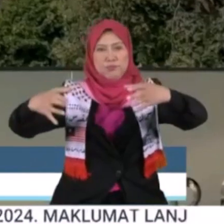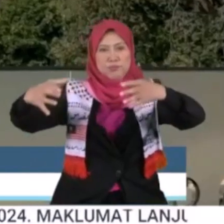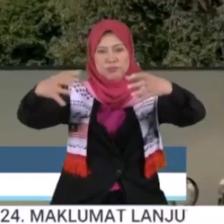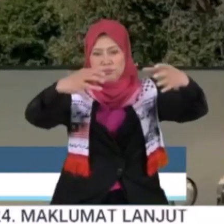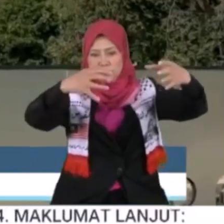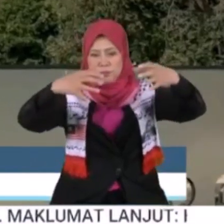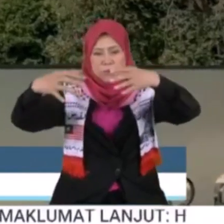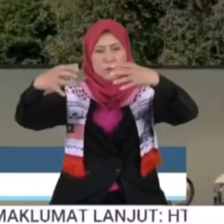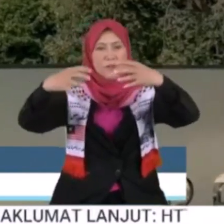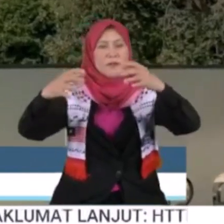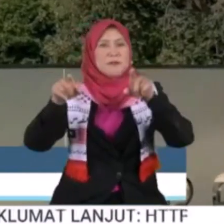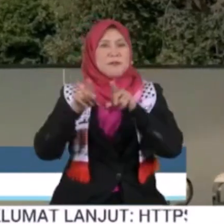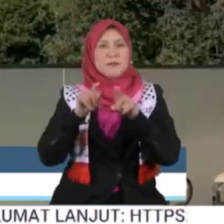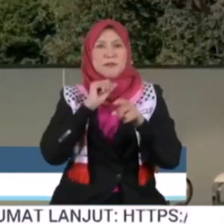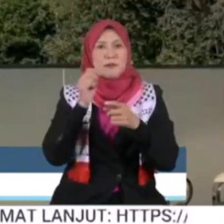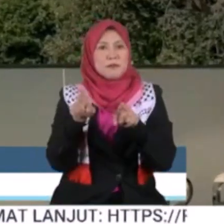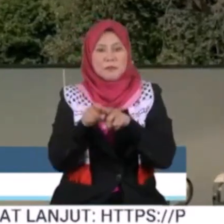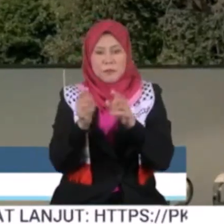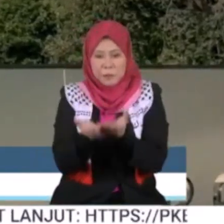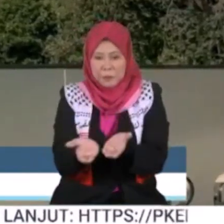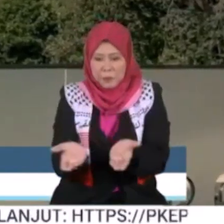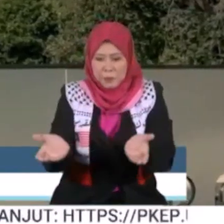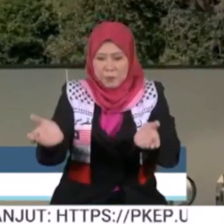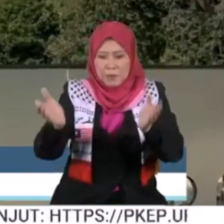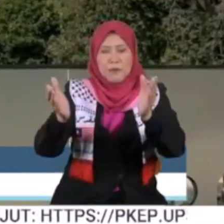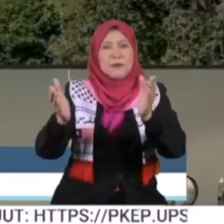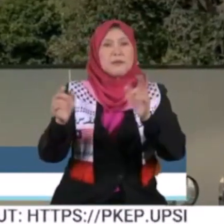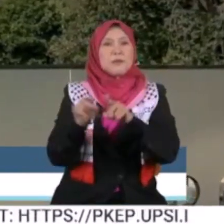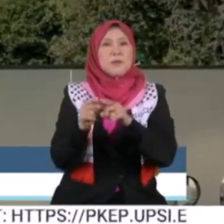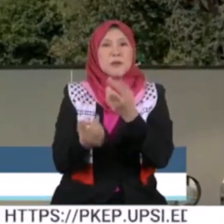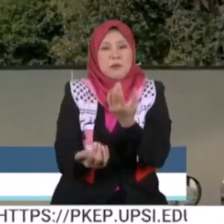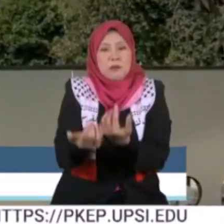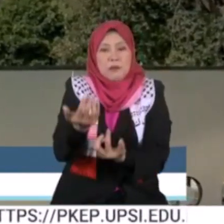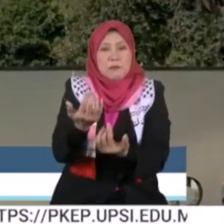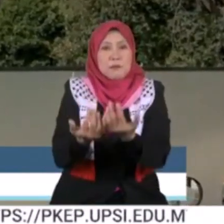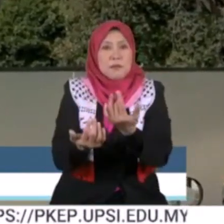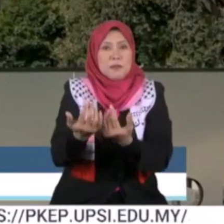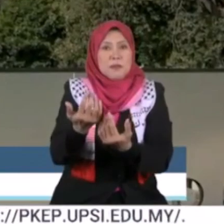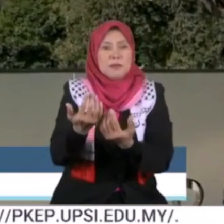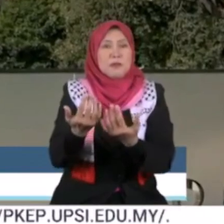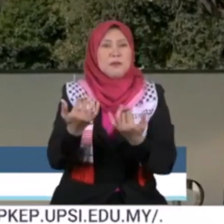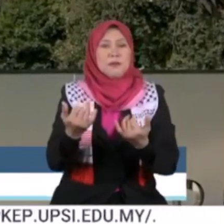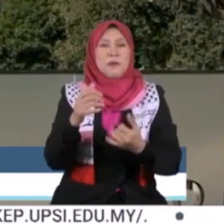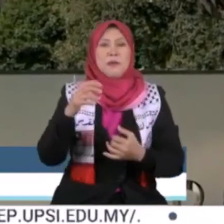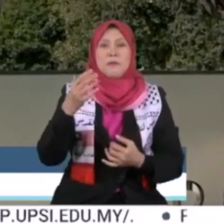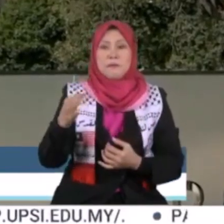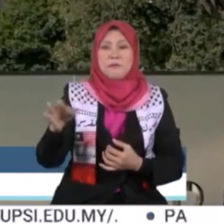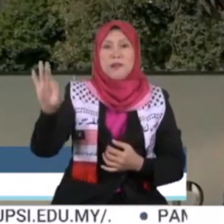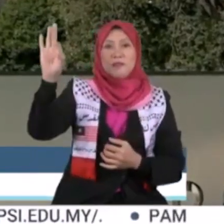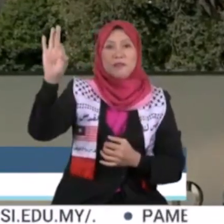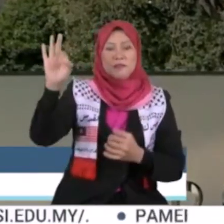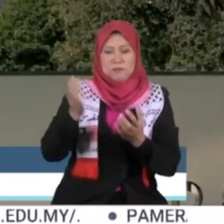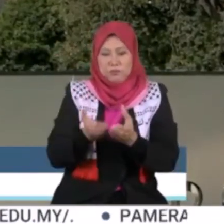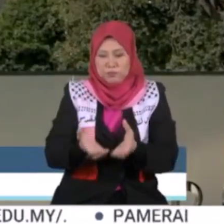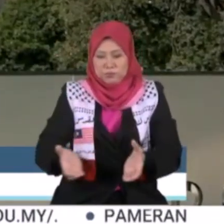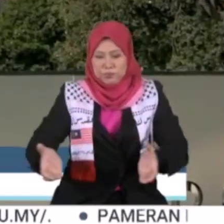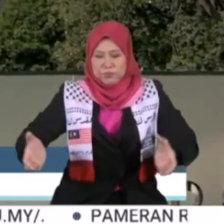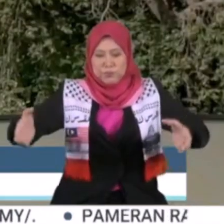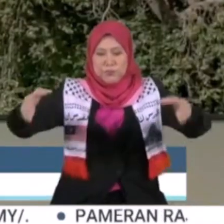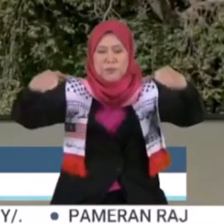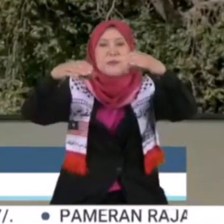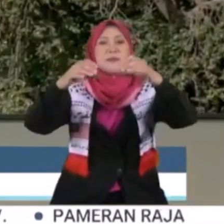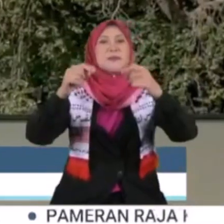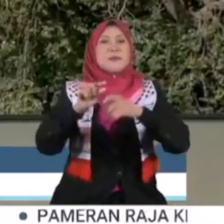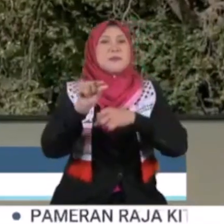itu, tidak seperti kawah tradisional yang menggunakan bahan api fosil, kawah Paris 2024 dikuasakan